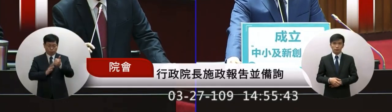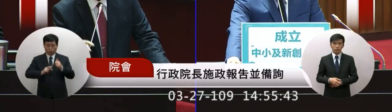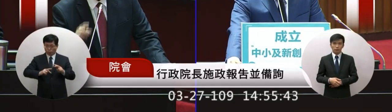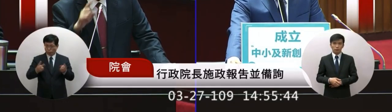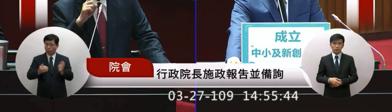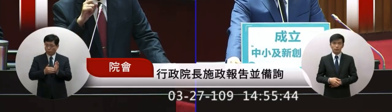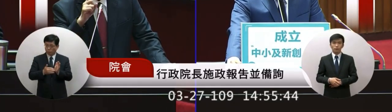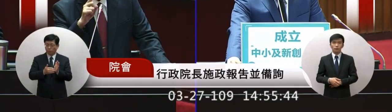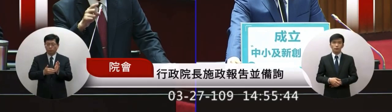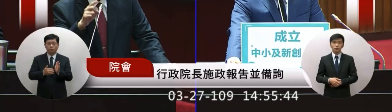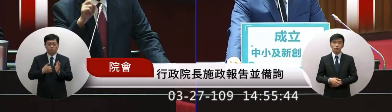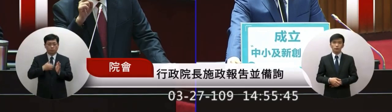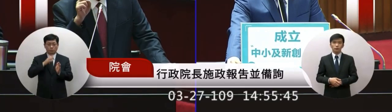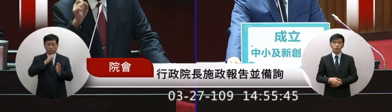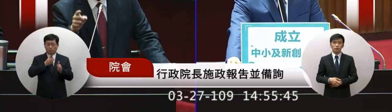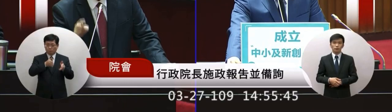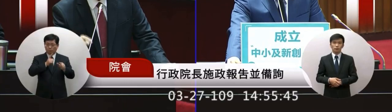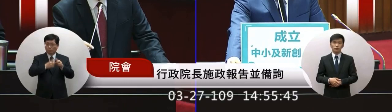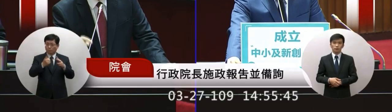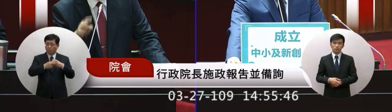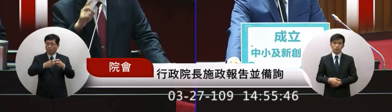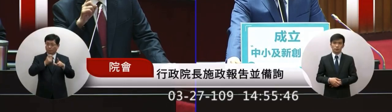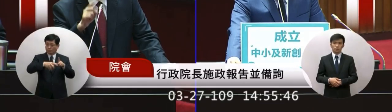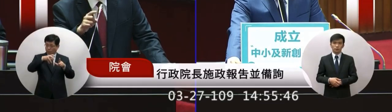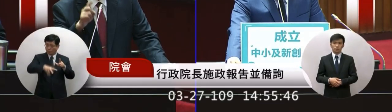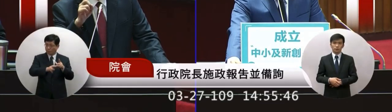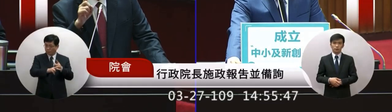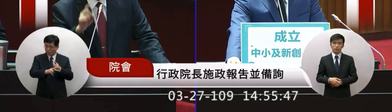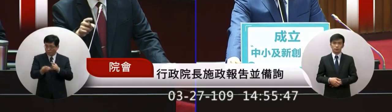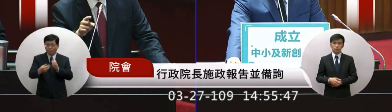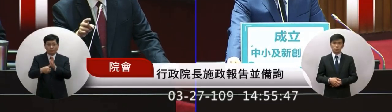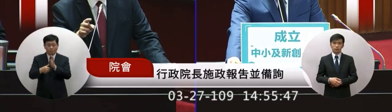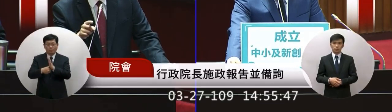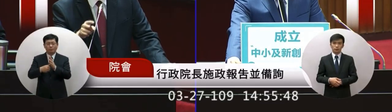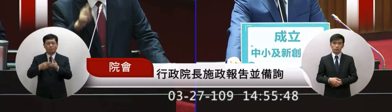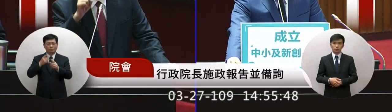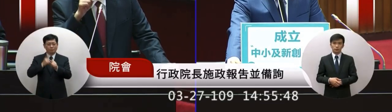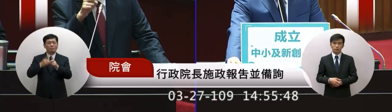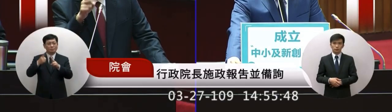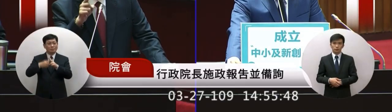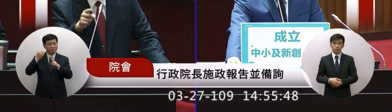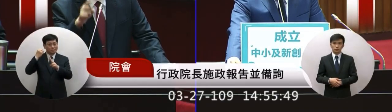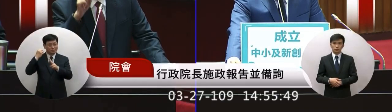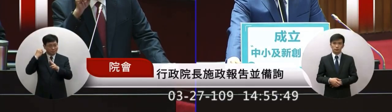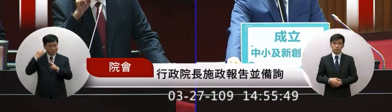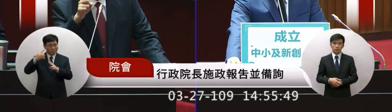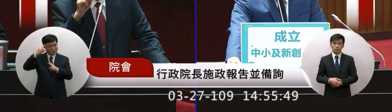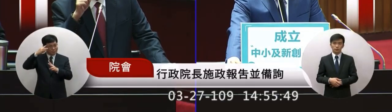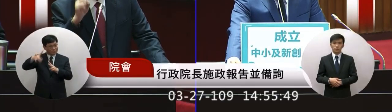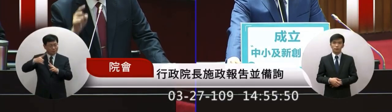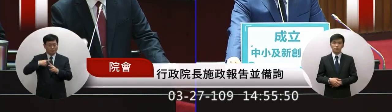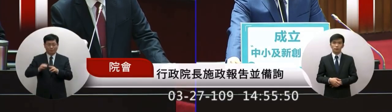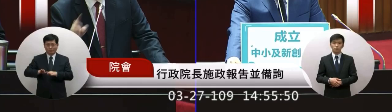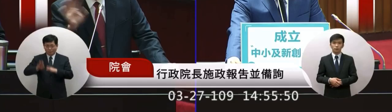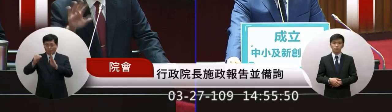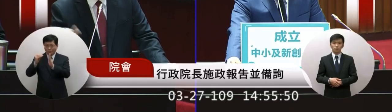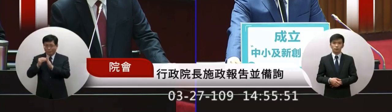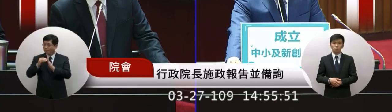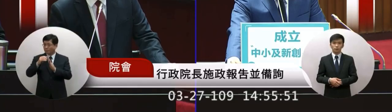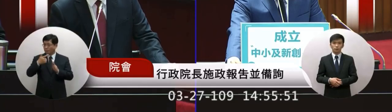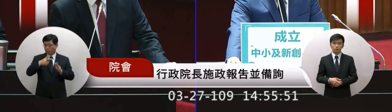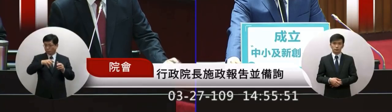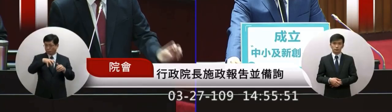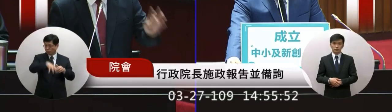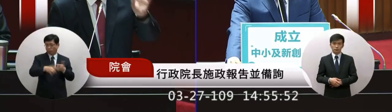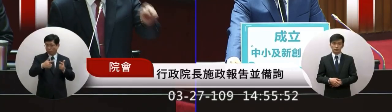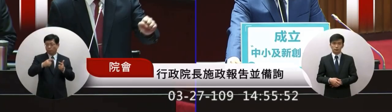后，我们是把中小企业处改做中小信创的新创的 发展期哦，唔是十